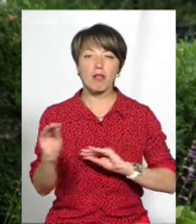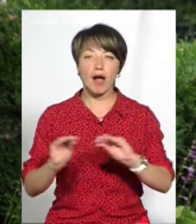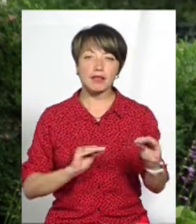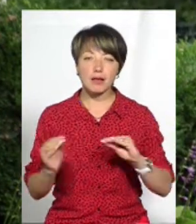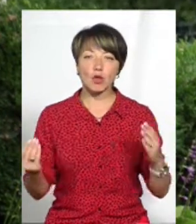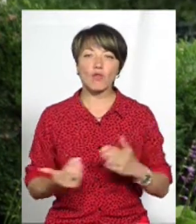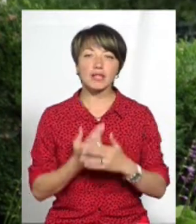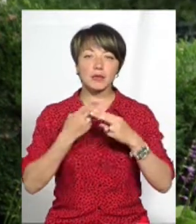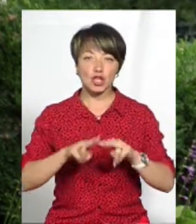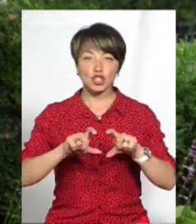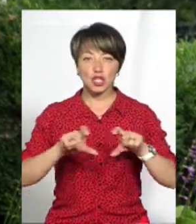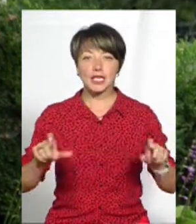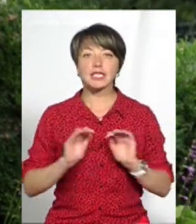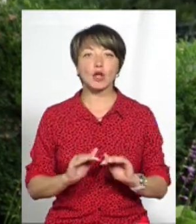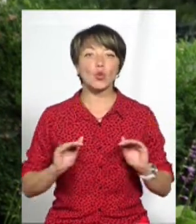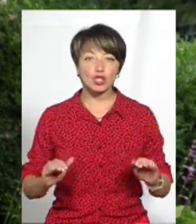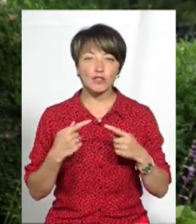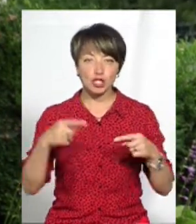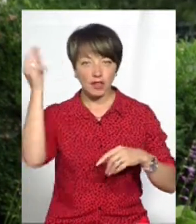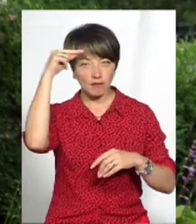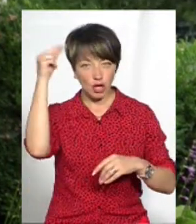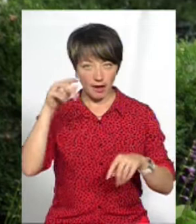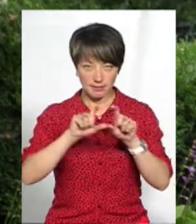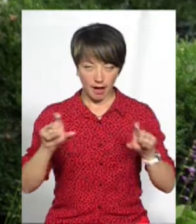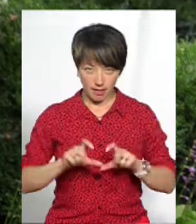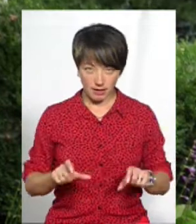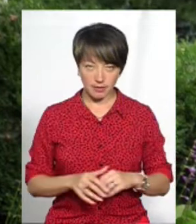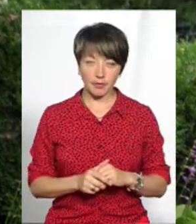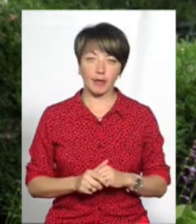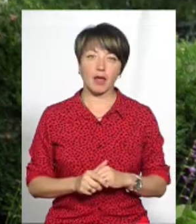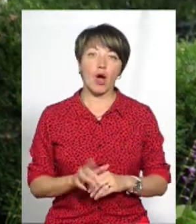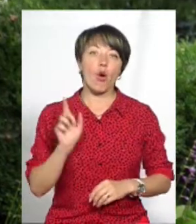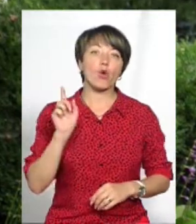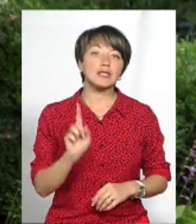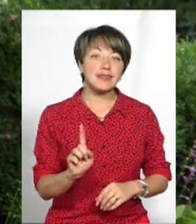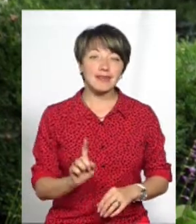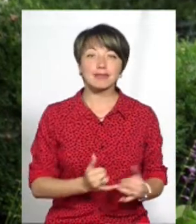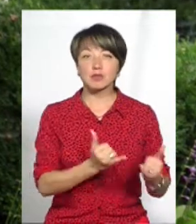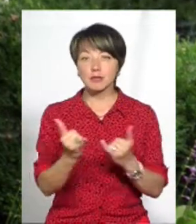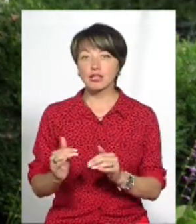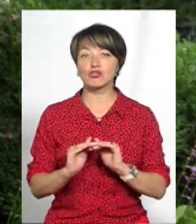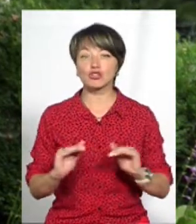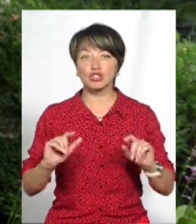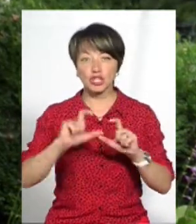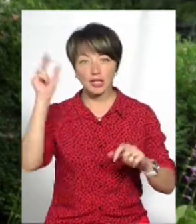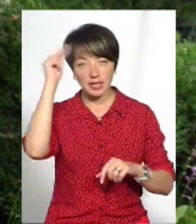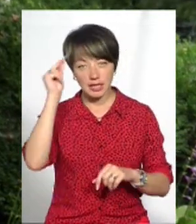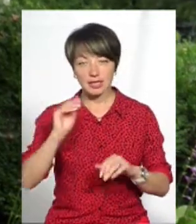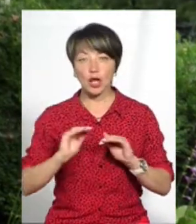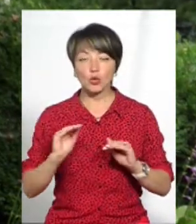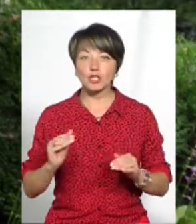новітніми технологіями шкіл, садочків та інших навчальних закладів. Оскільки забезпечення шкіл та дошкільних навчальних